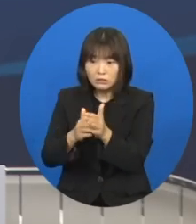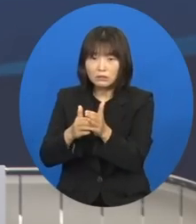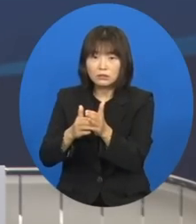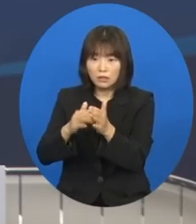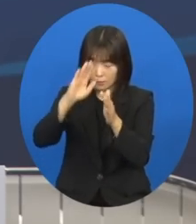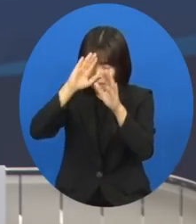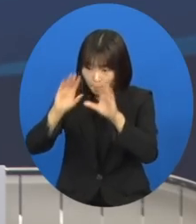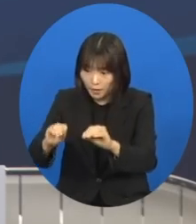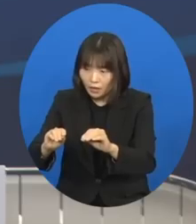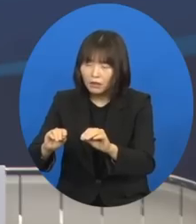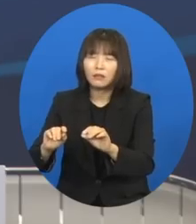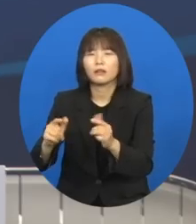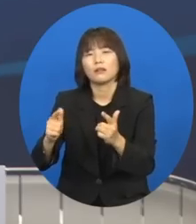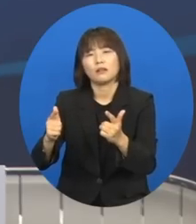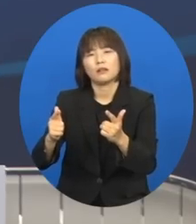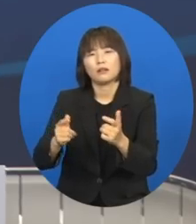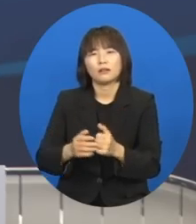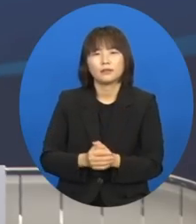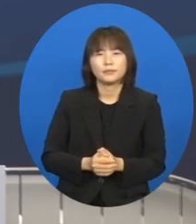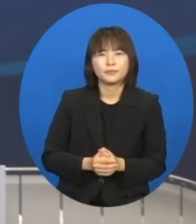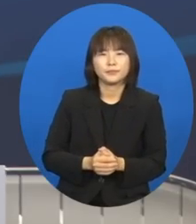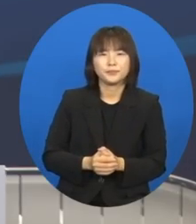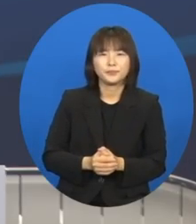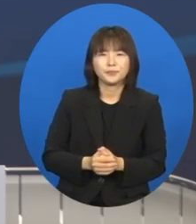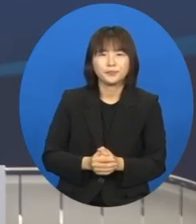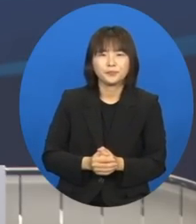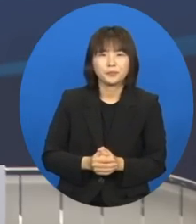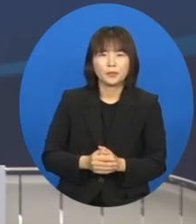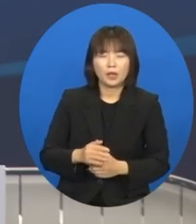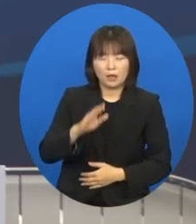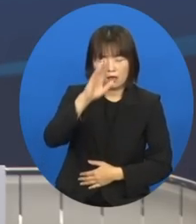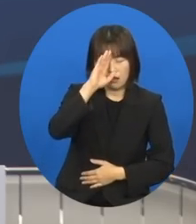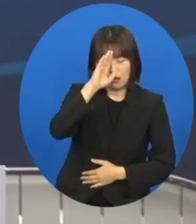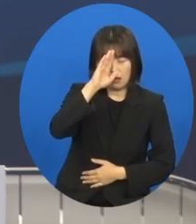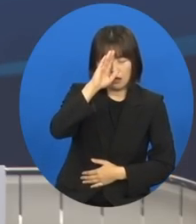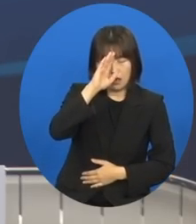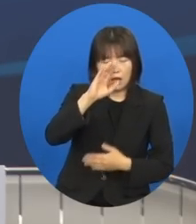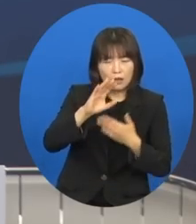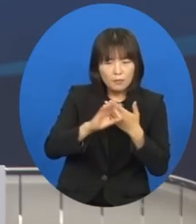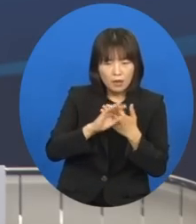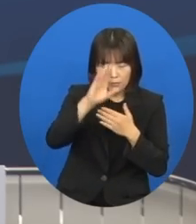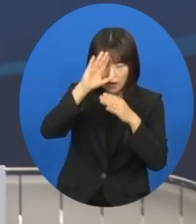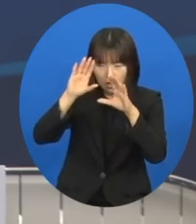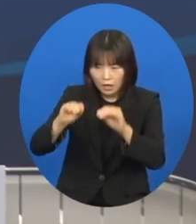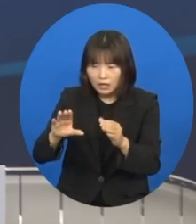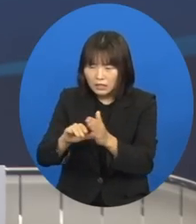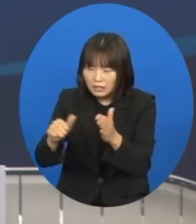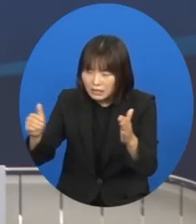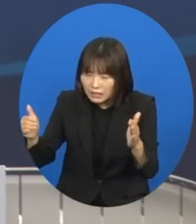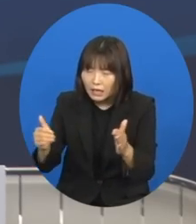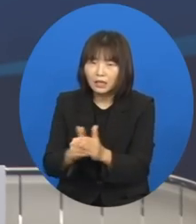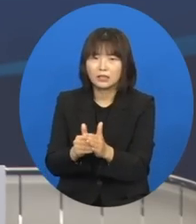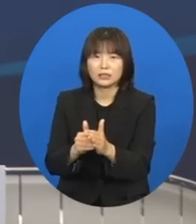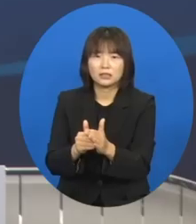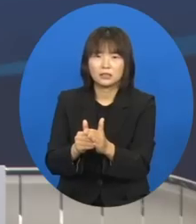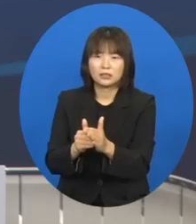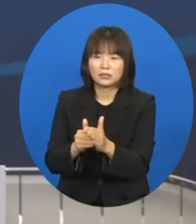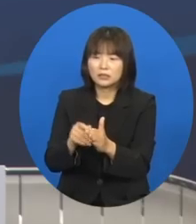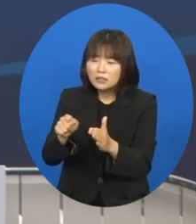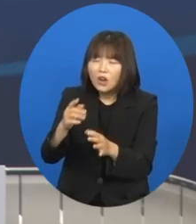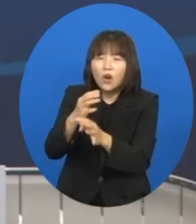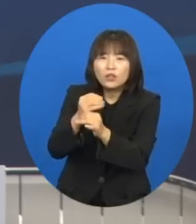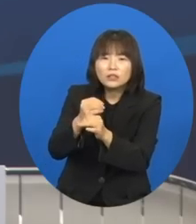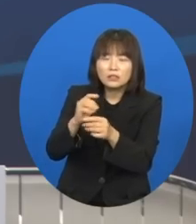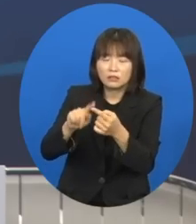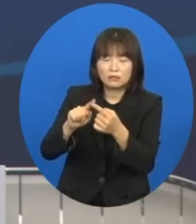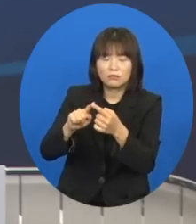병이 들어오면 나을 때까지 그 끝을 알 수 있는 시간을 우리는 알 수가 없어요.